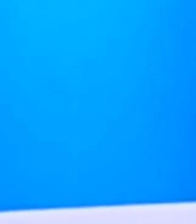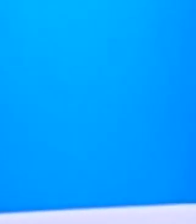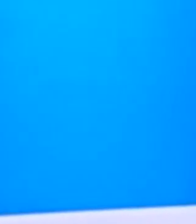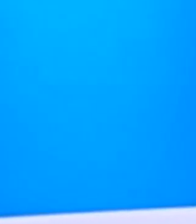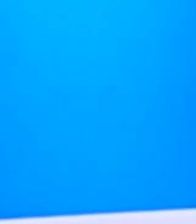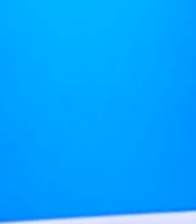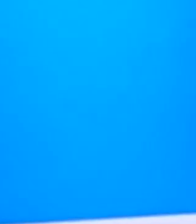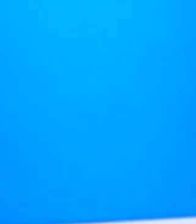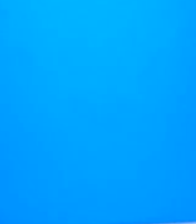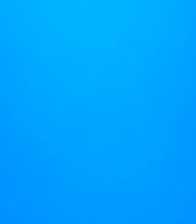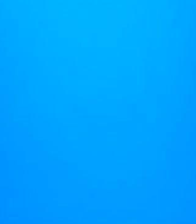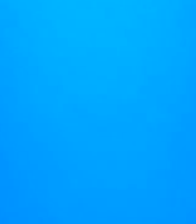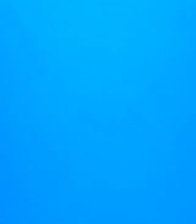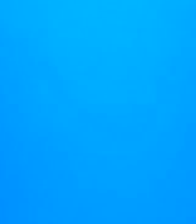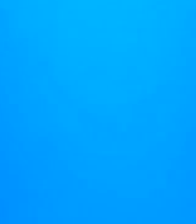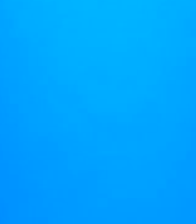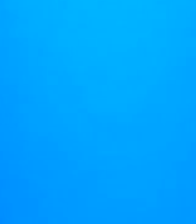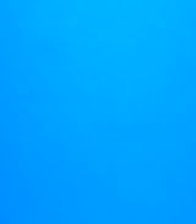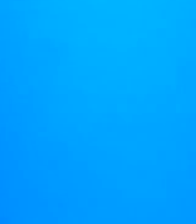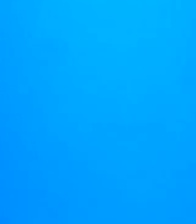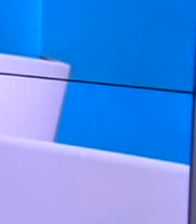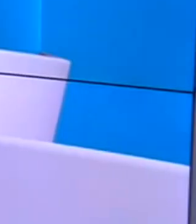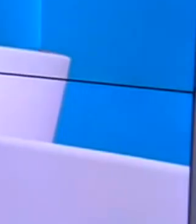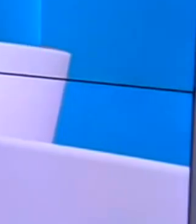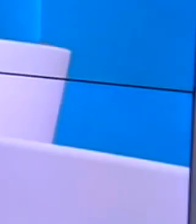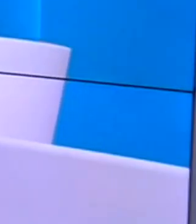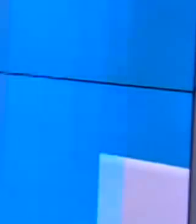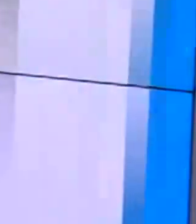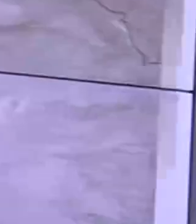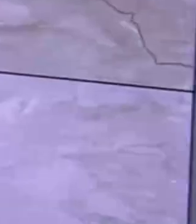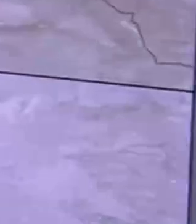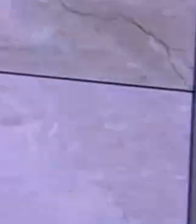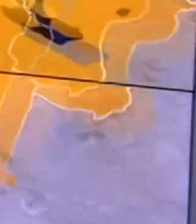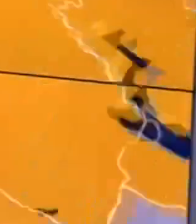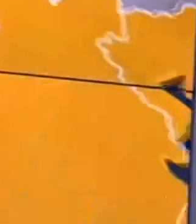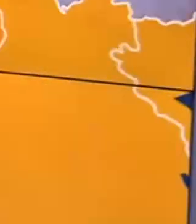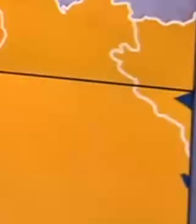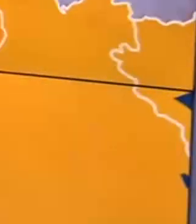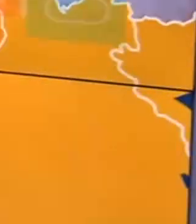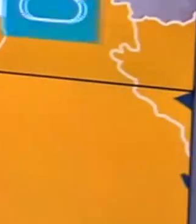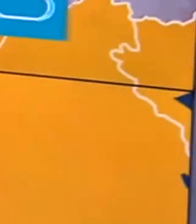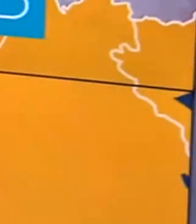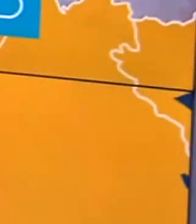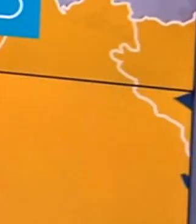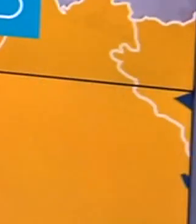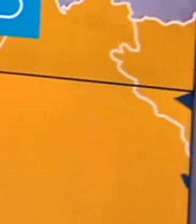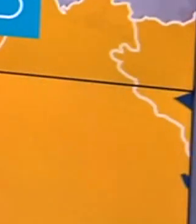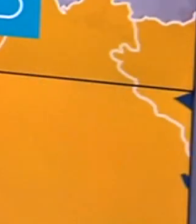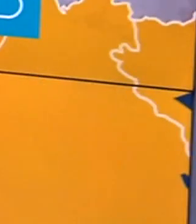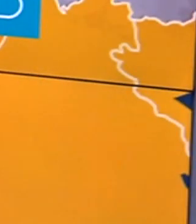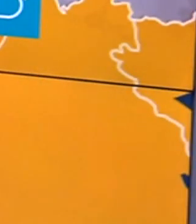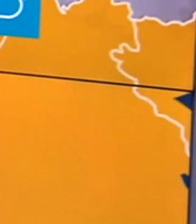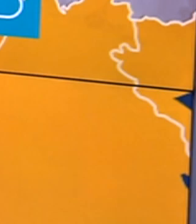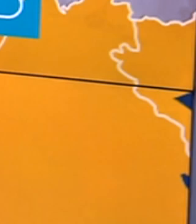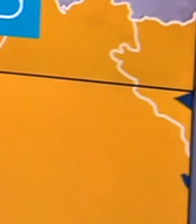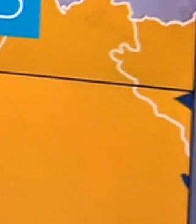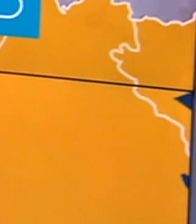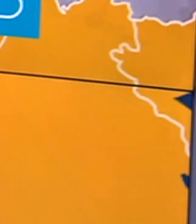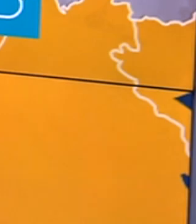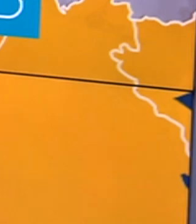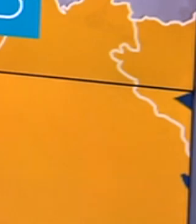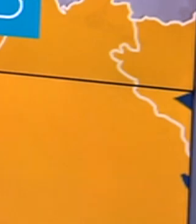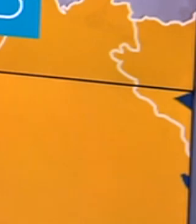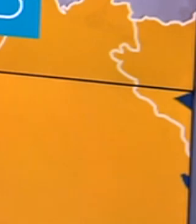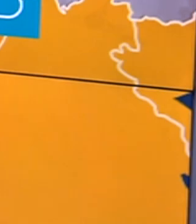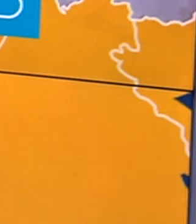мамыр сейсенбіге арнаған ауа райы болжаммен таныс болыңыздар. Солтүстікте күн ала бұлтты, Петропавл, Қостанай, Көкшетауда күндіз 19, түнде 4-5